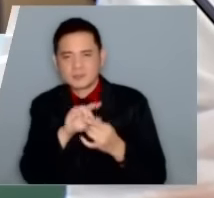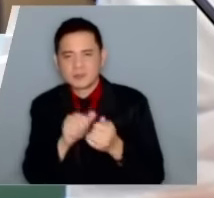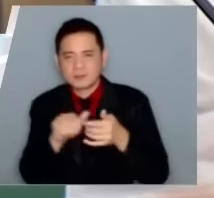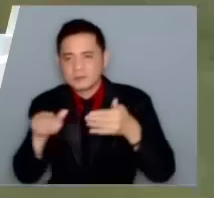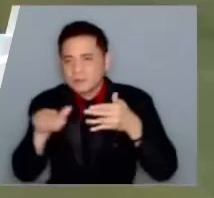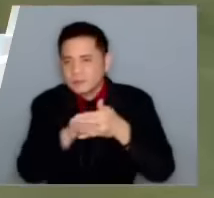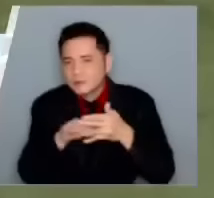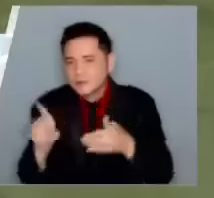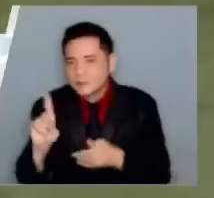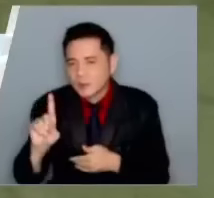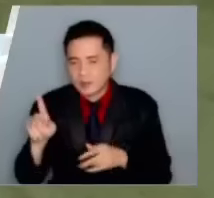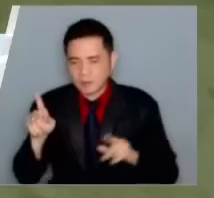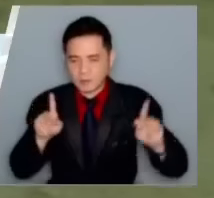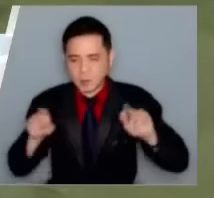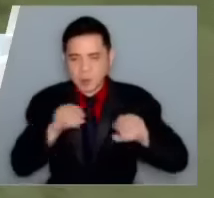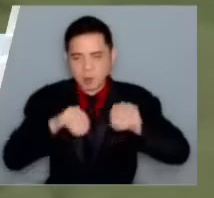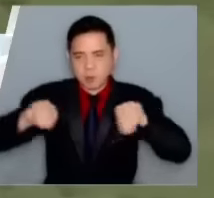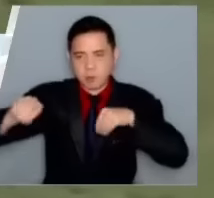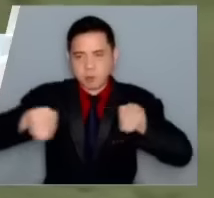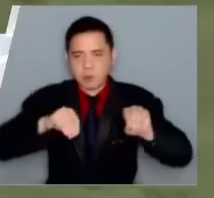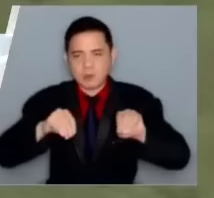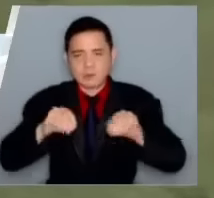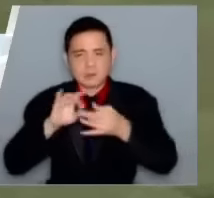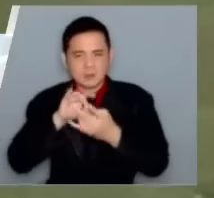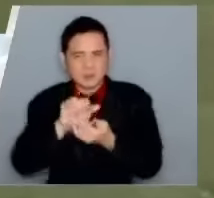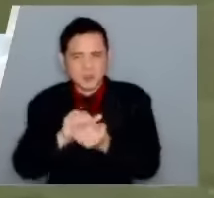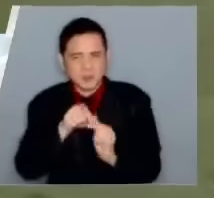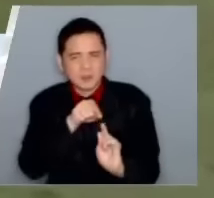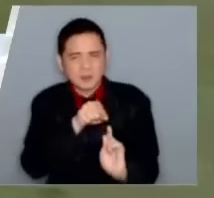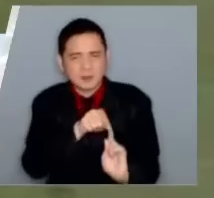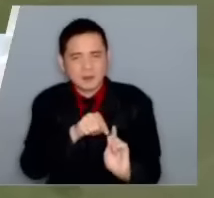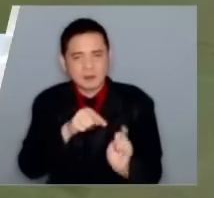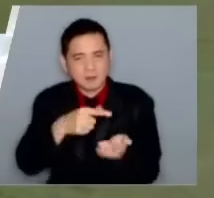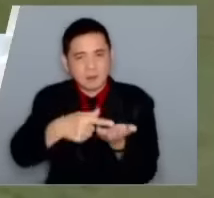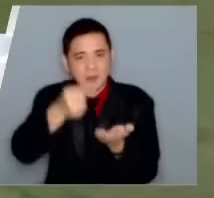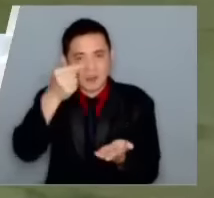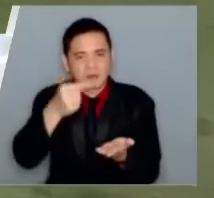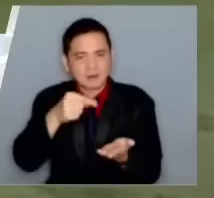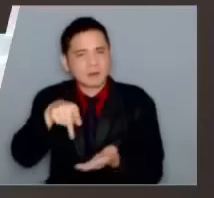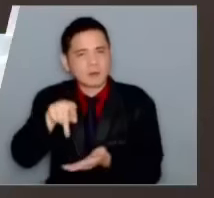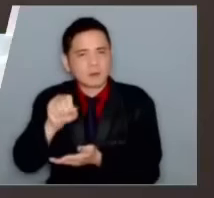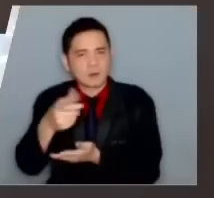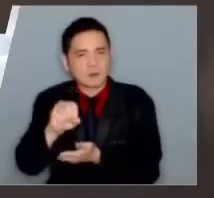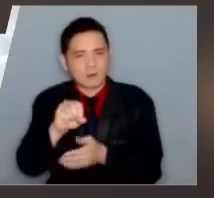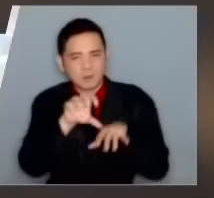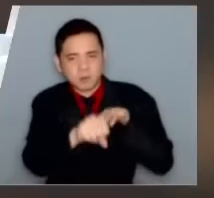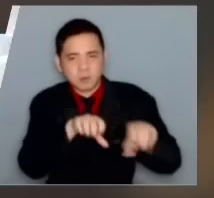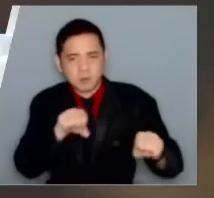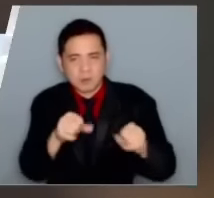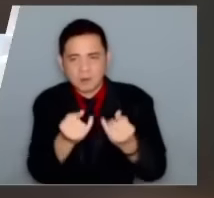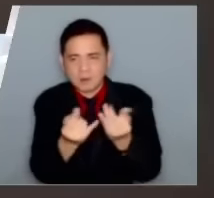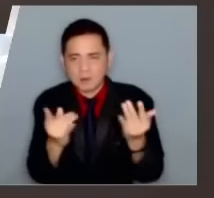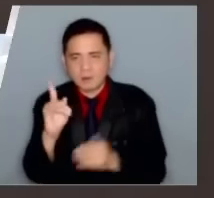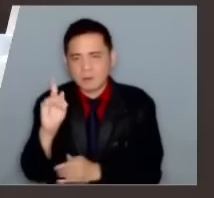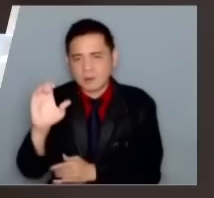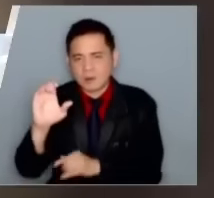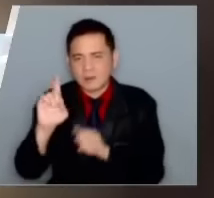sa kanya sa niraid na pogo sa Bamban, kung saan nasagip ang daan-daang pogo worker na umunoy sa pilitang isinabak sa mga cyber